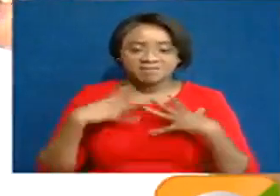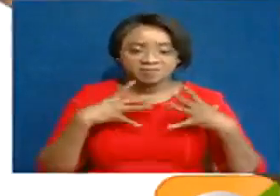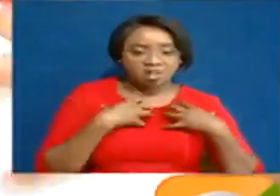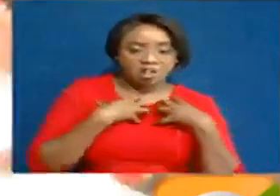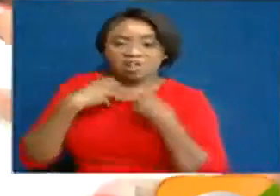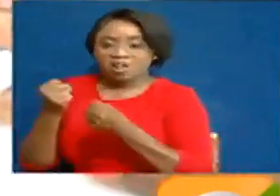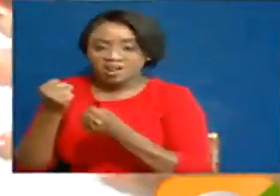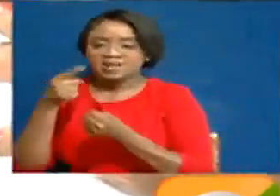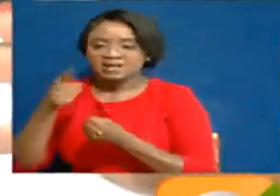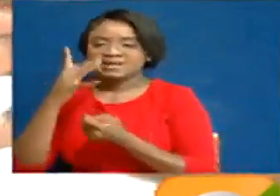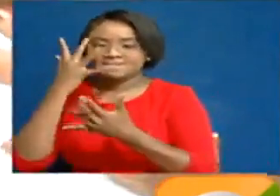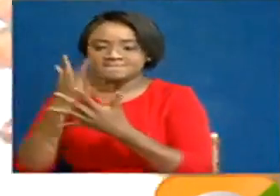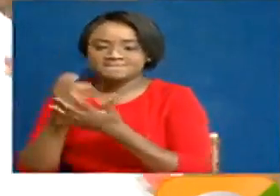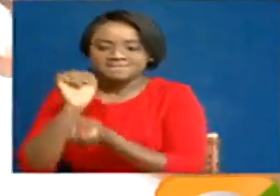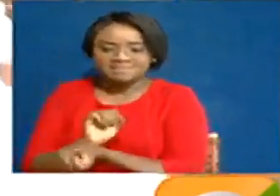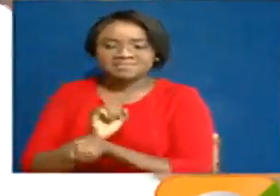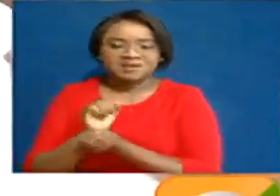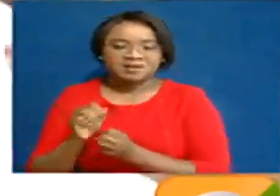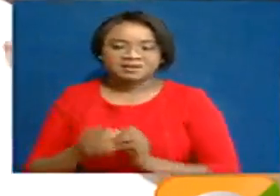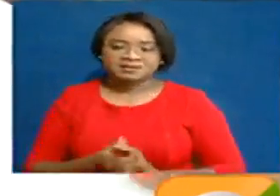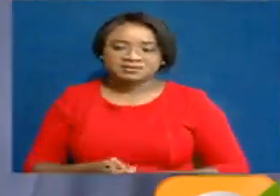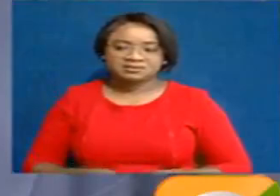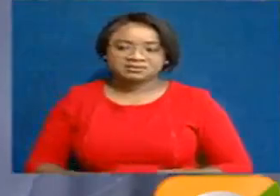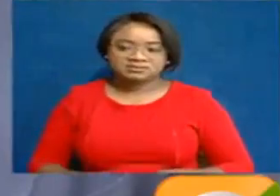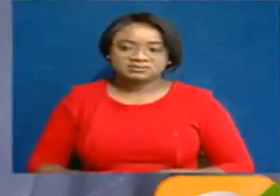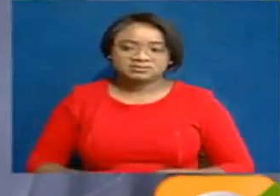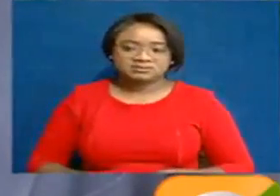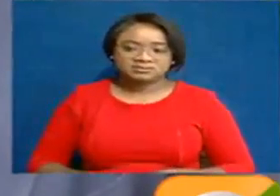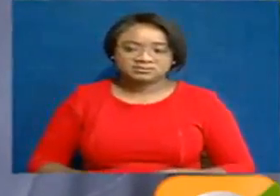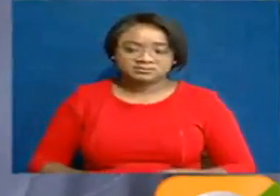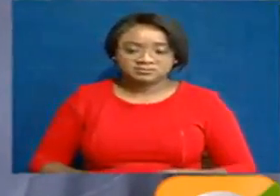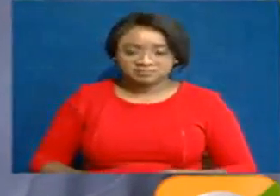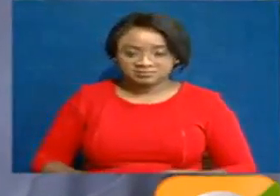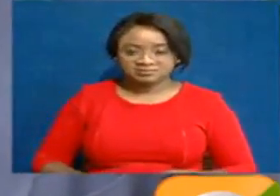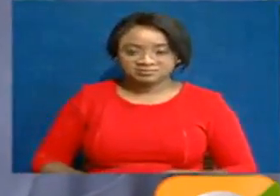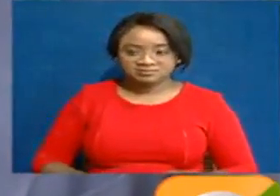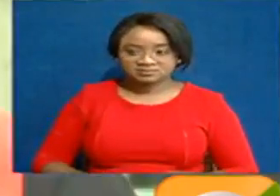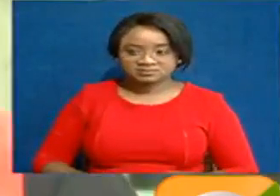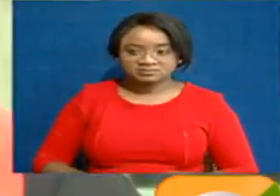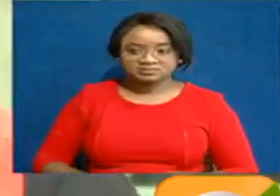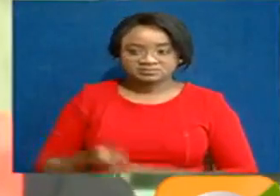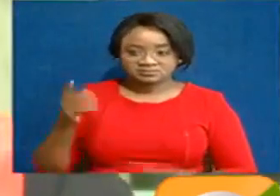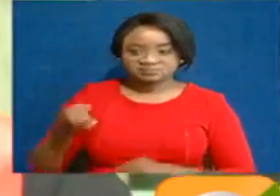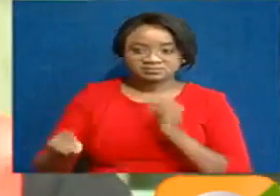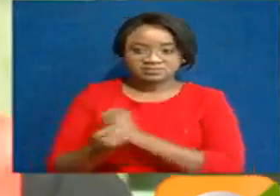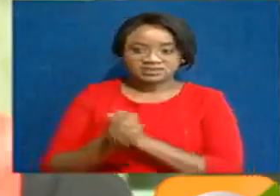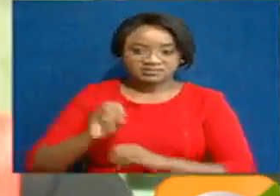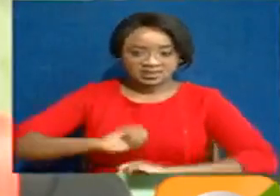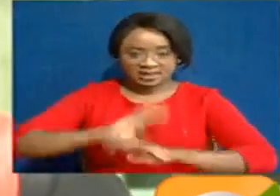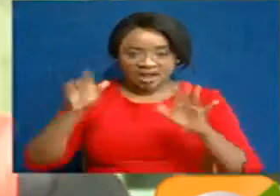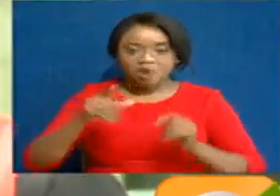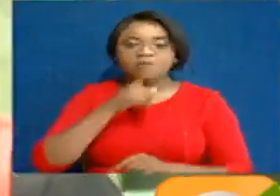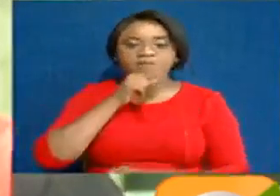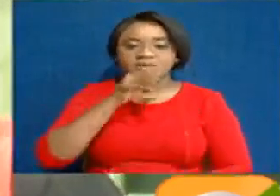Bob Njagi akiwa pamoja na wanaharakati wenzake alivunja kimya na kueleza namna alivyotekwa nyara na wanaume